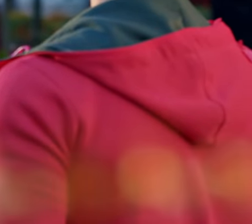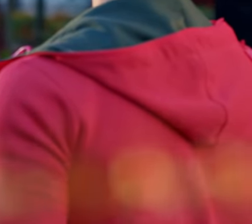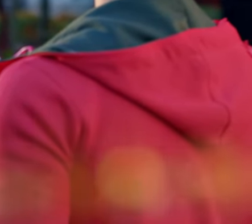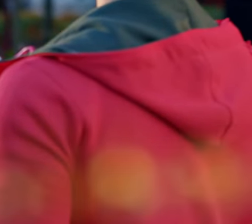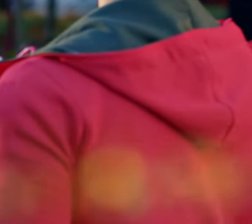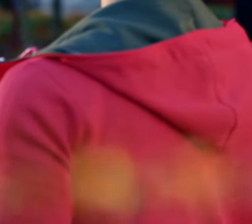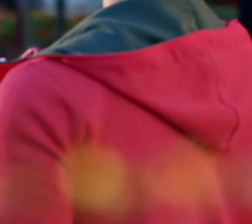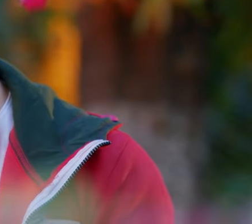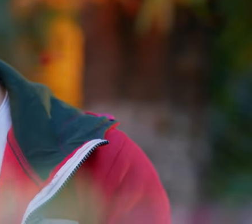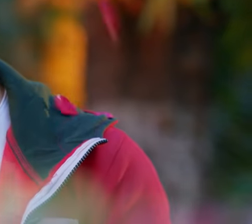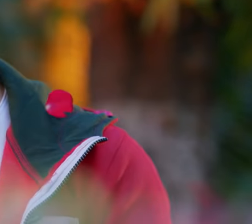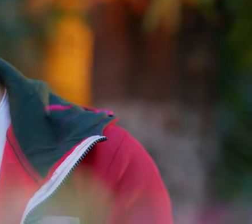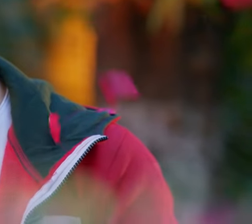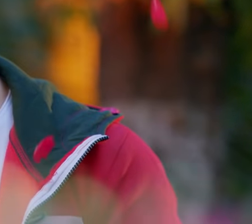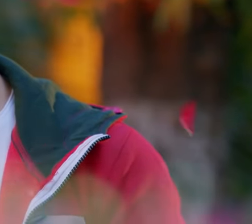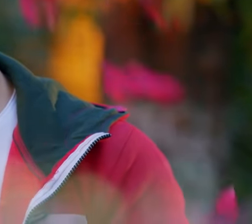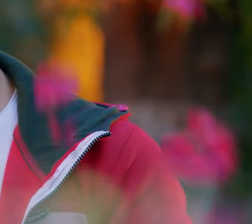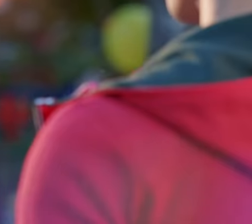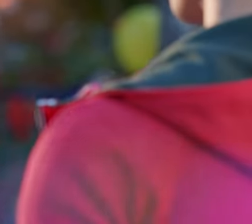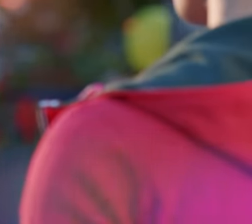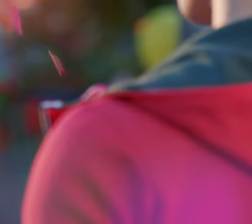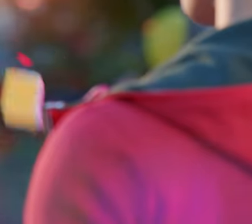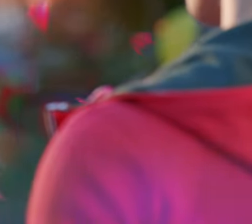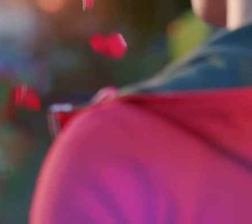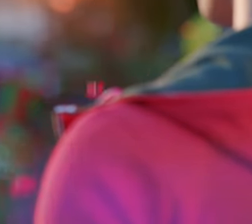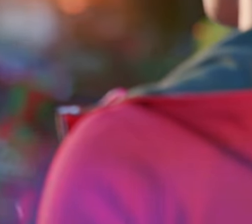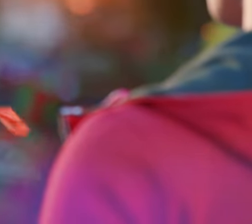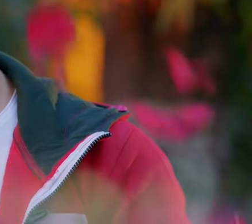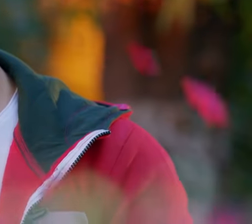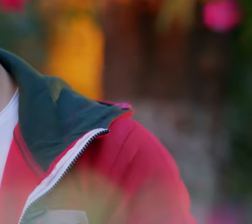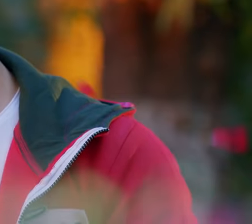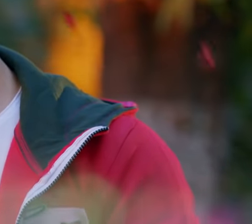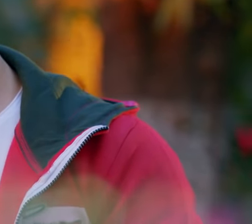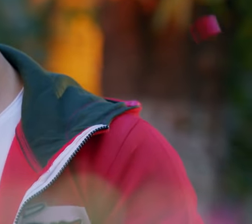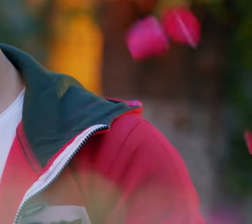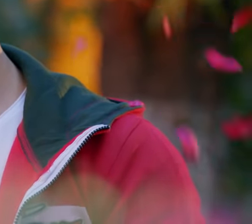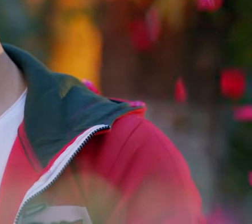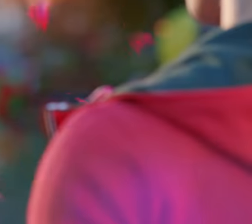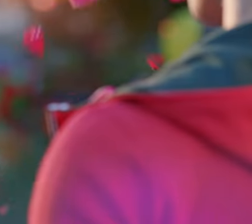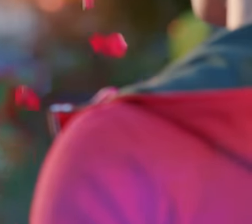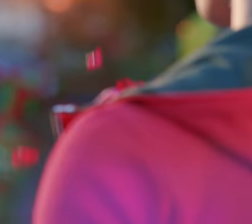I'm gonna do it.